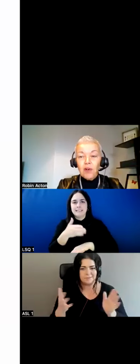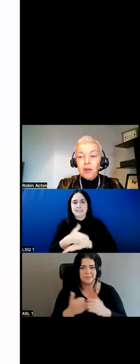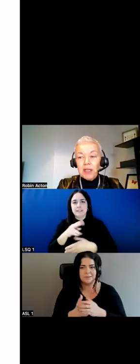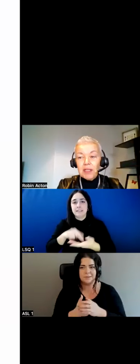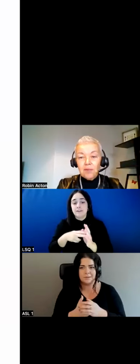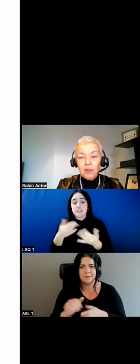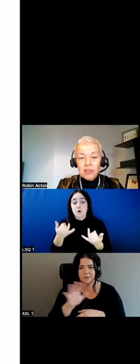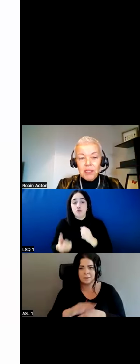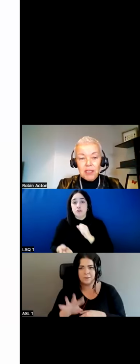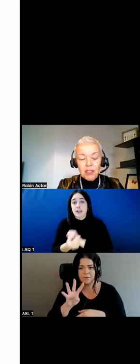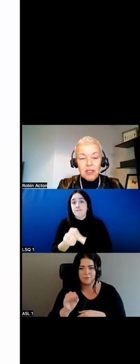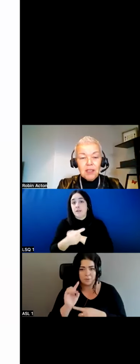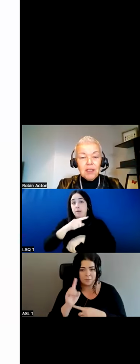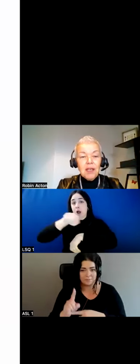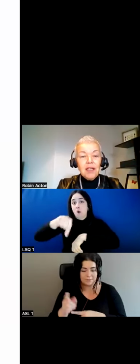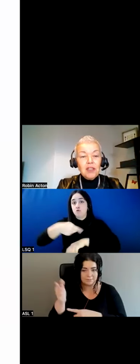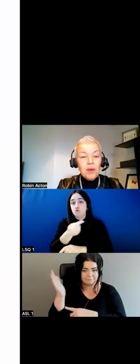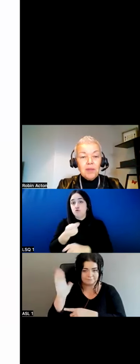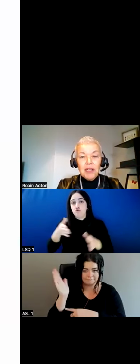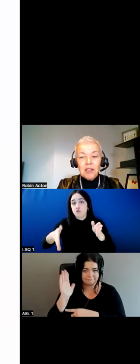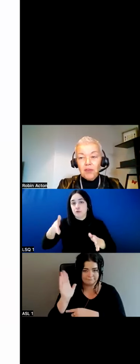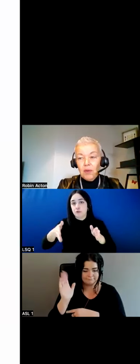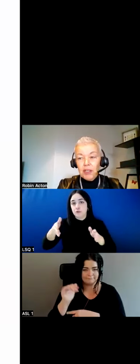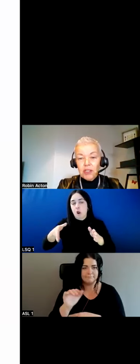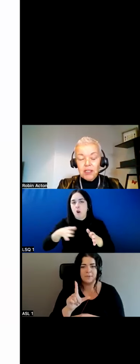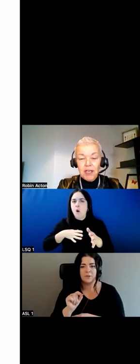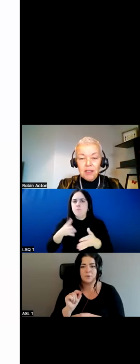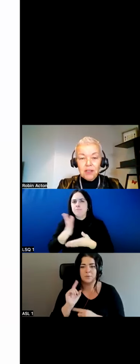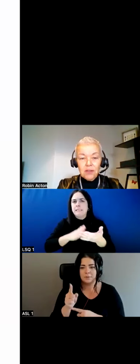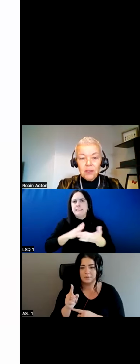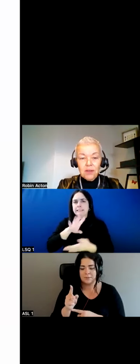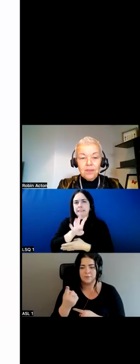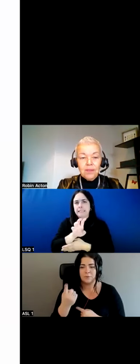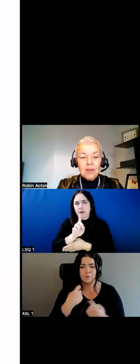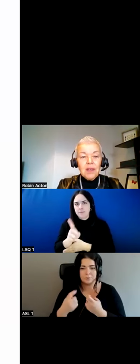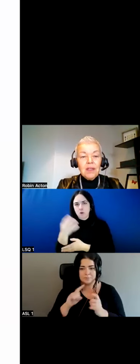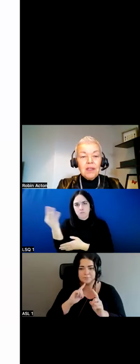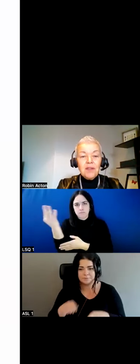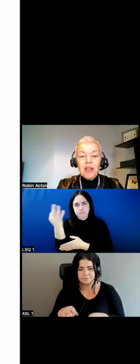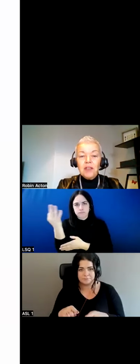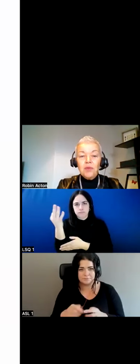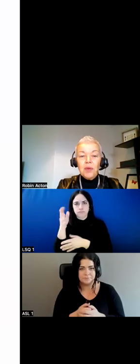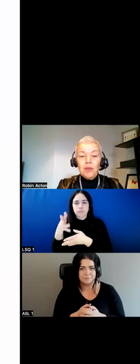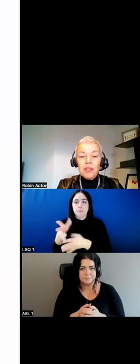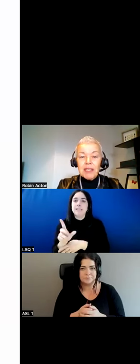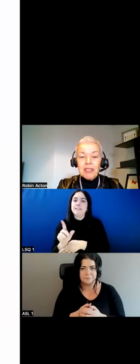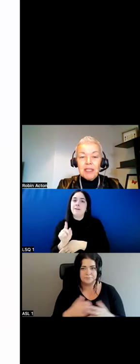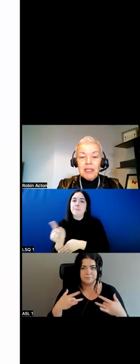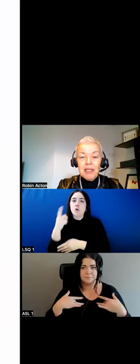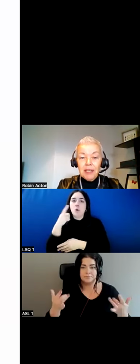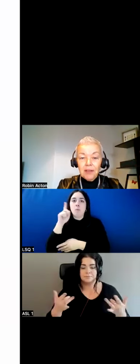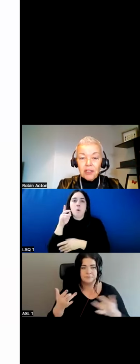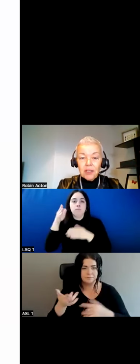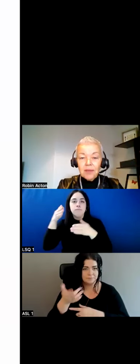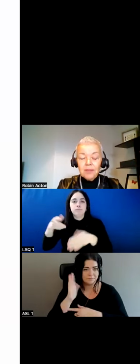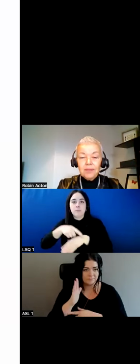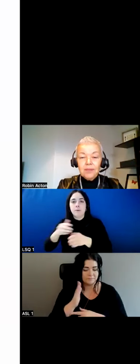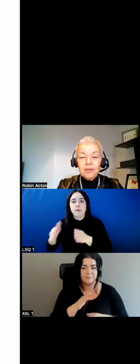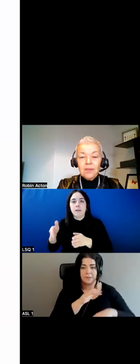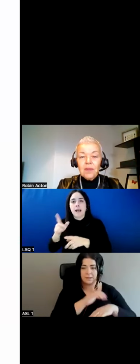heure, avec environ 40 minutes de présentation et 20 minutes pour les questions et réponses. Cet événement